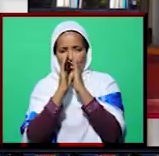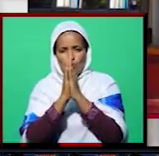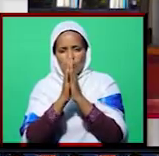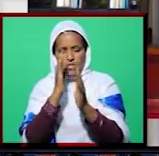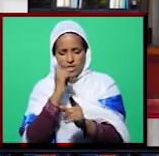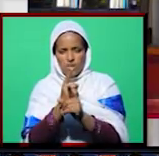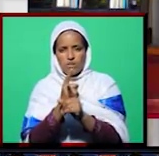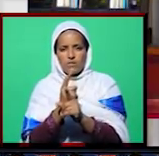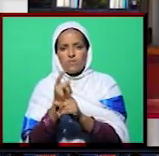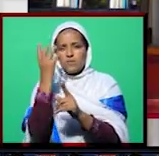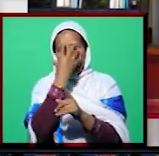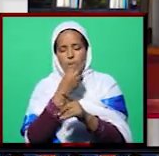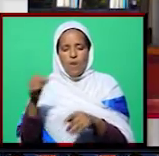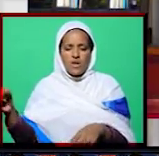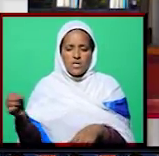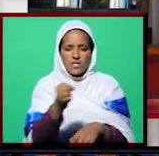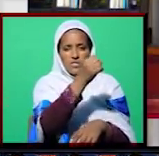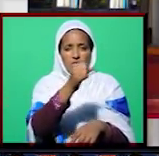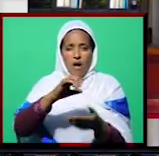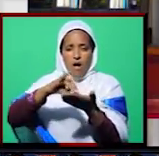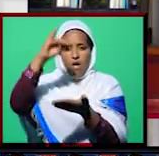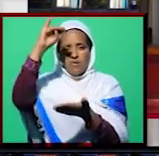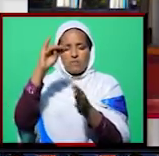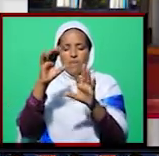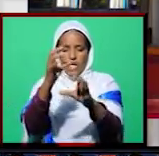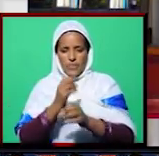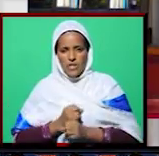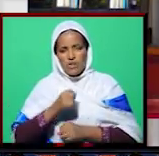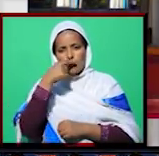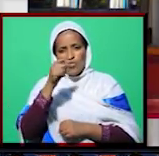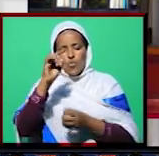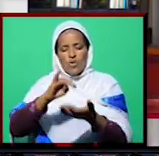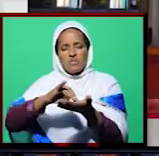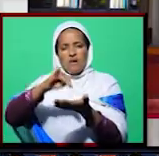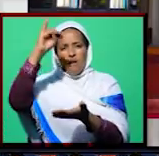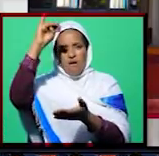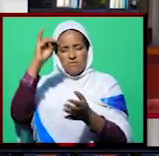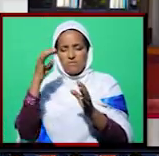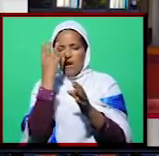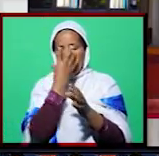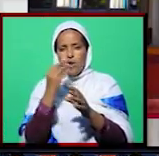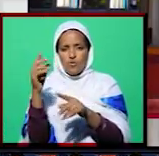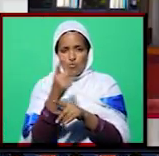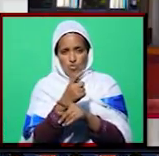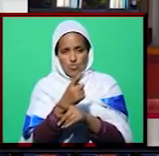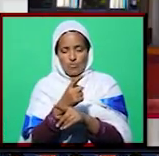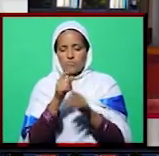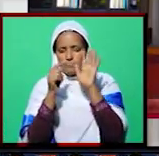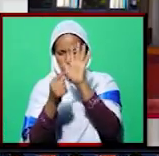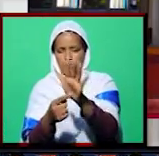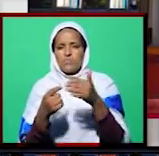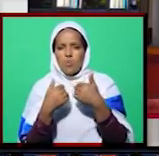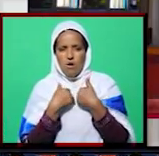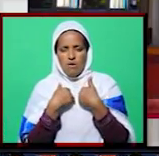ዳዊት ጸሎቴን ልክ እንዳማረ እንደ ዕጣን ተቀበልልኝ ብሎ ዕጣን ያማረ የሰመረ መስዋዕት መሆኑን